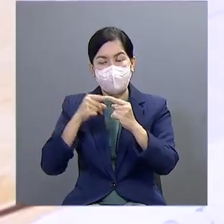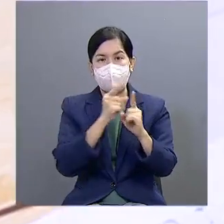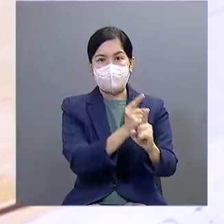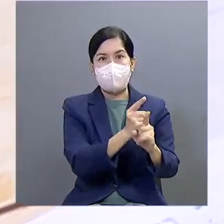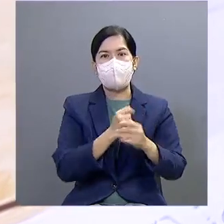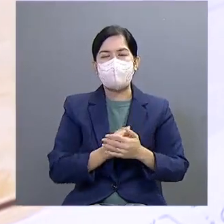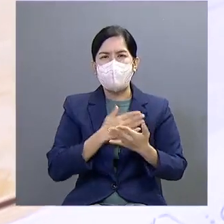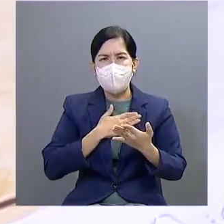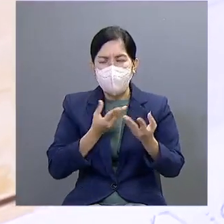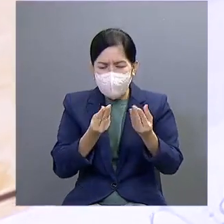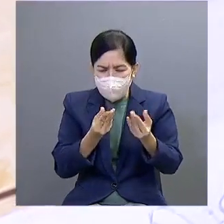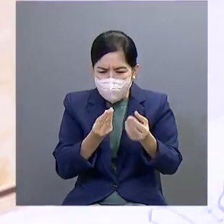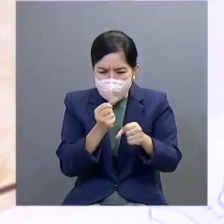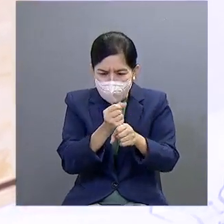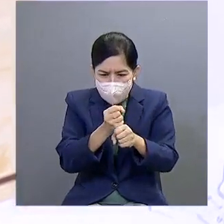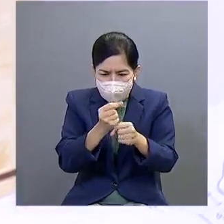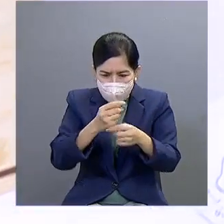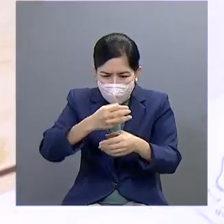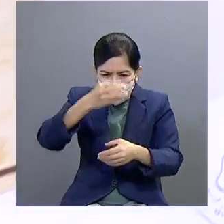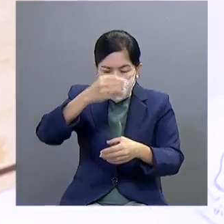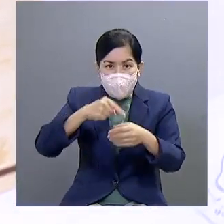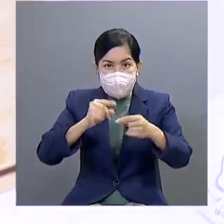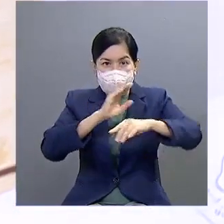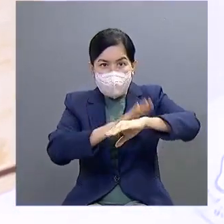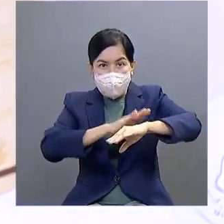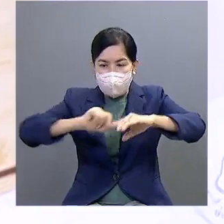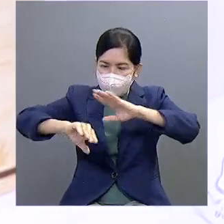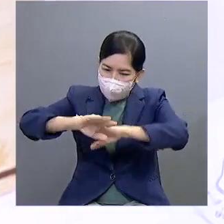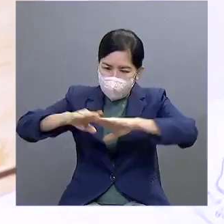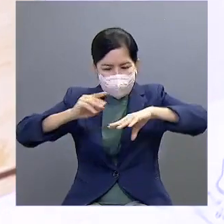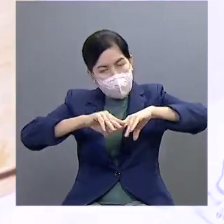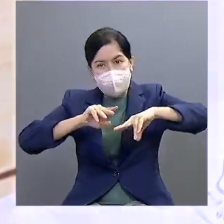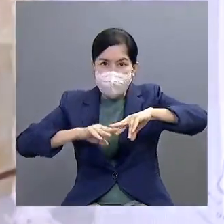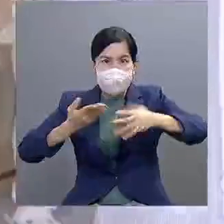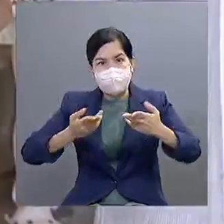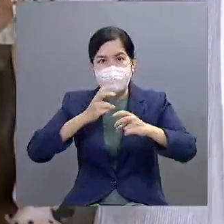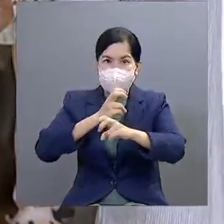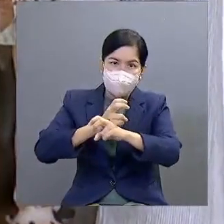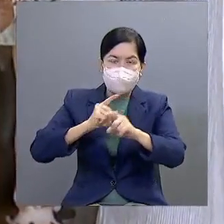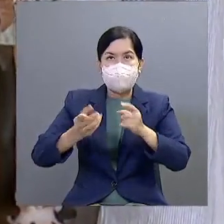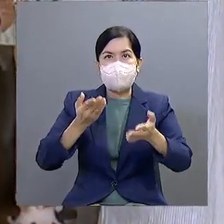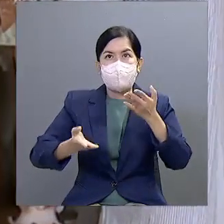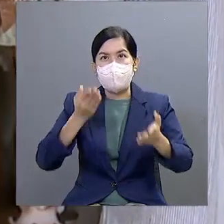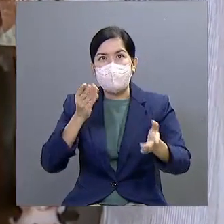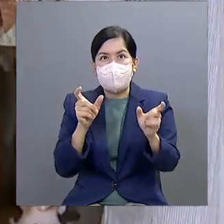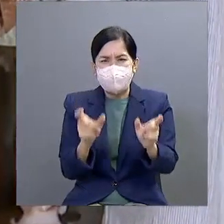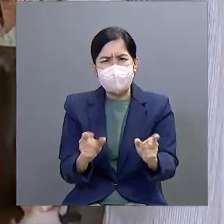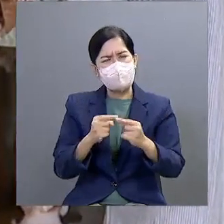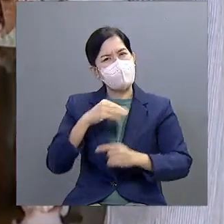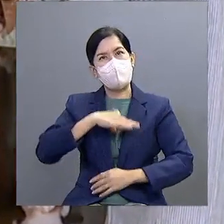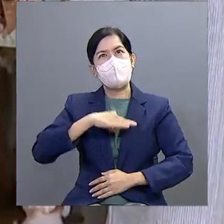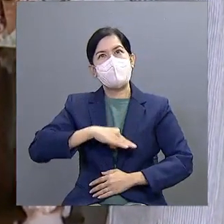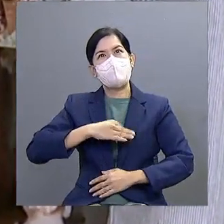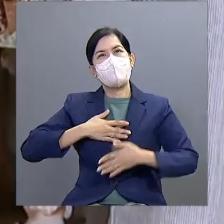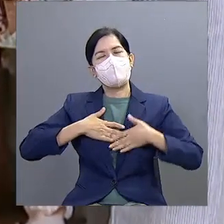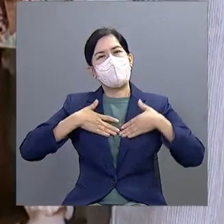ปั้นเป็นตัวได้แล้วเราเอามาต่อกันเป็นชิ้นๆเรียงๆกันเหมือนเป็นโครงกระดูกเนี้ยเป็นความสุขของเราอีกแบบนึงซึ่งคนอื่นอาจจะ